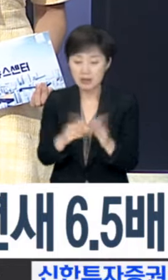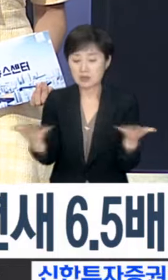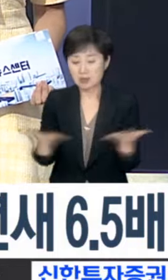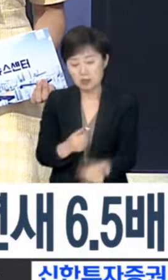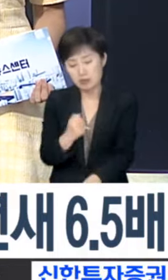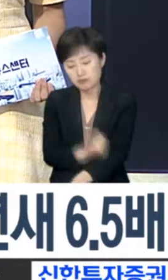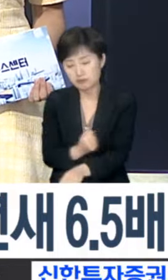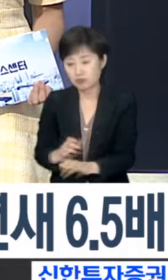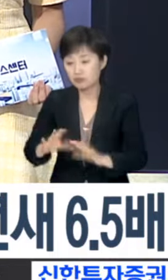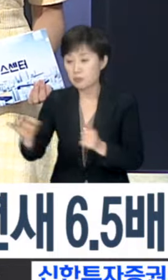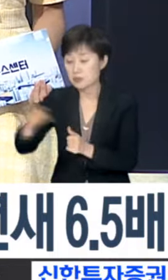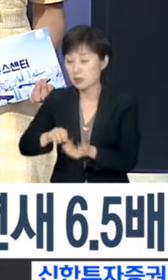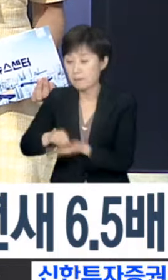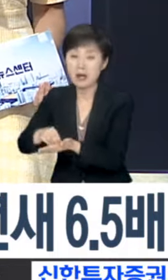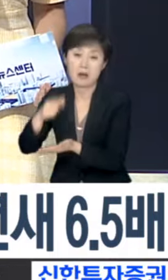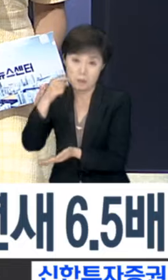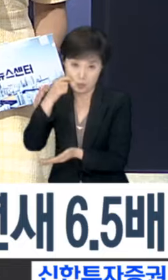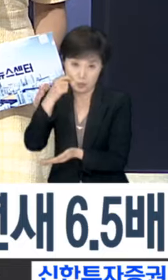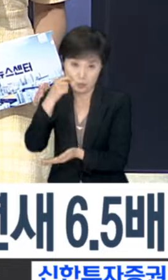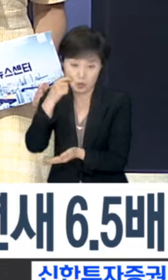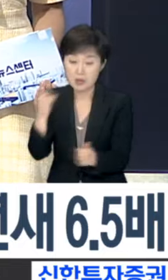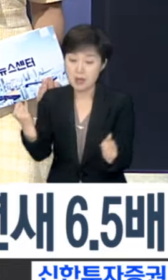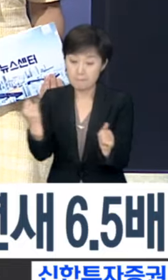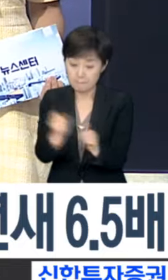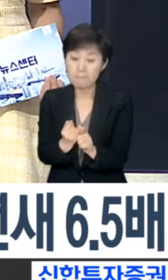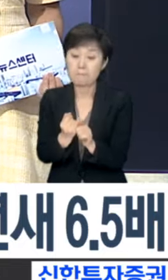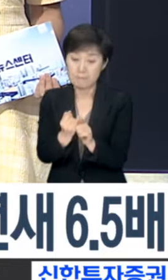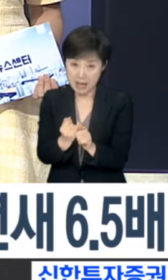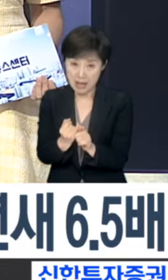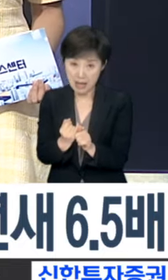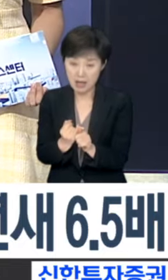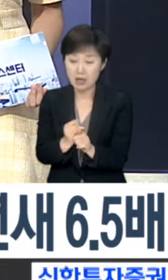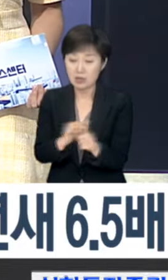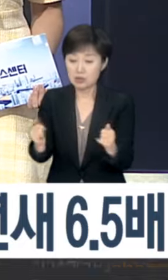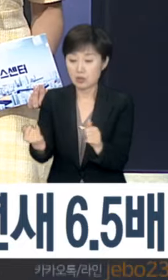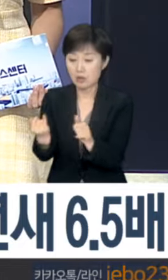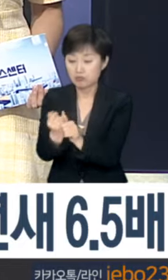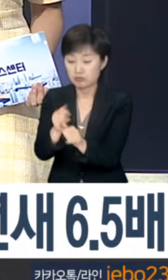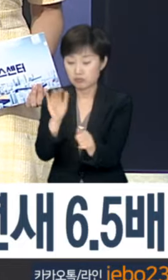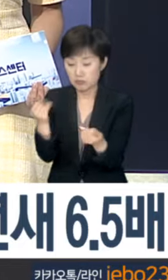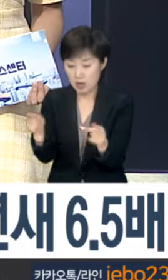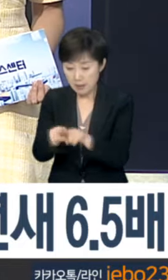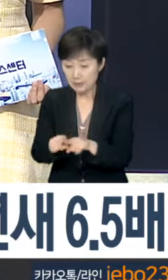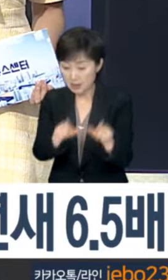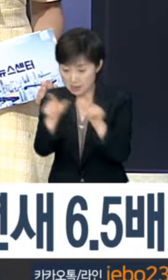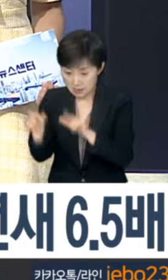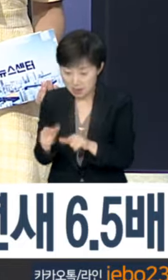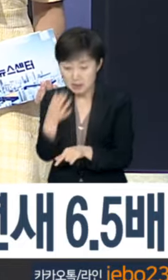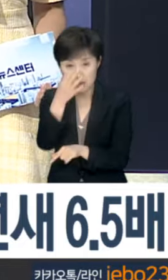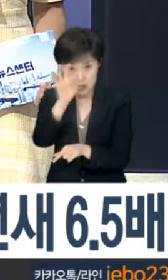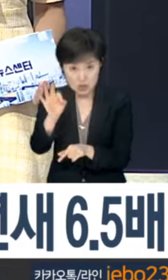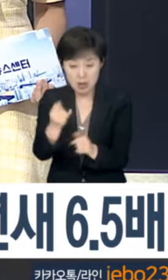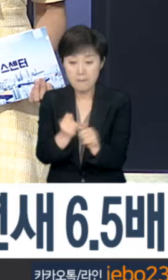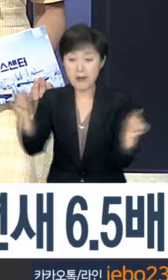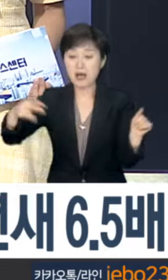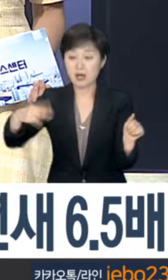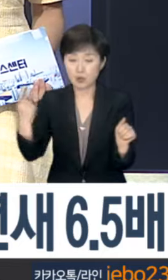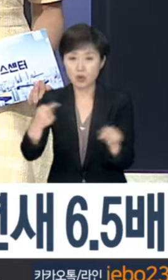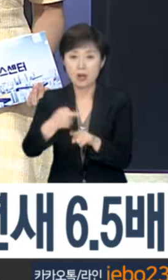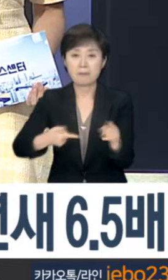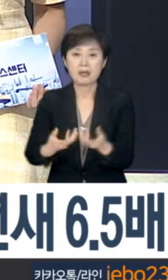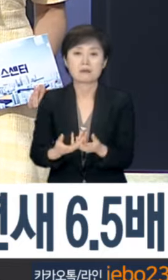국민연금에 가입하지 못했더라도 혼인기간, 정신적, 물질적으로 기여한 점을 인정해 이혼 후 일정